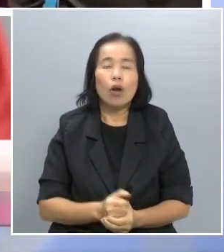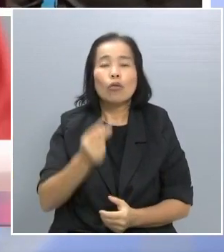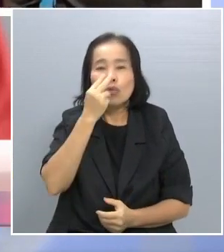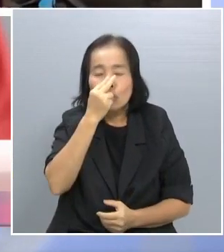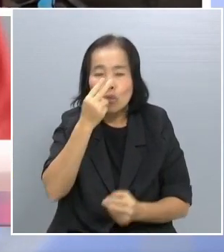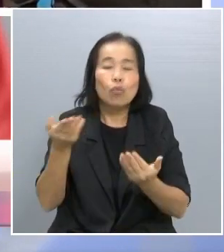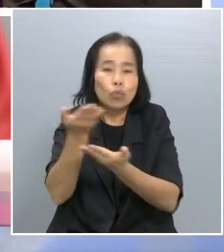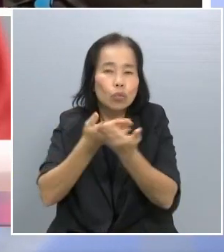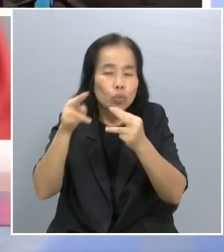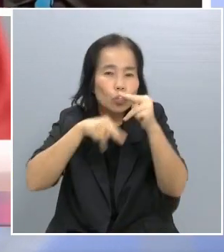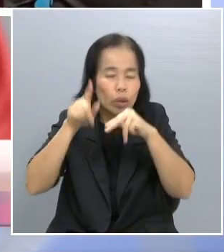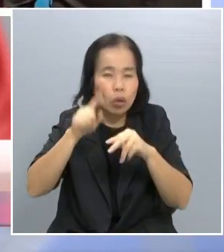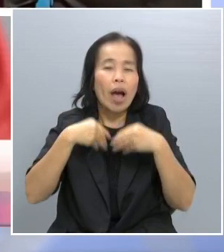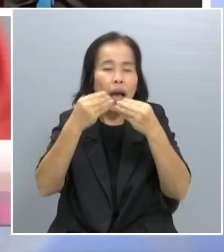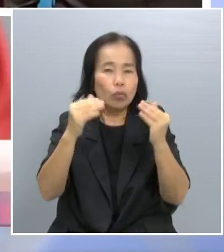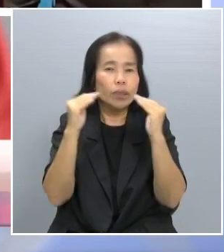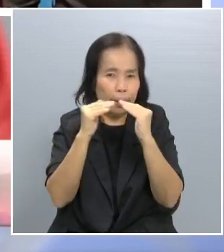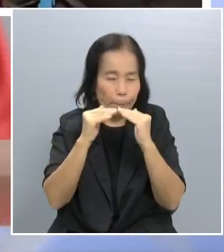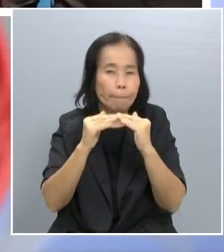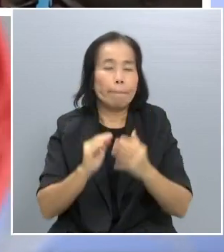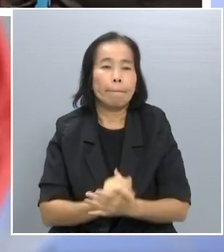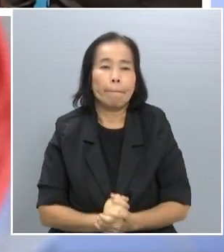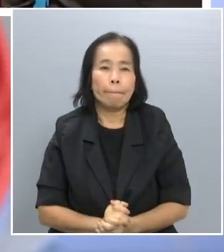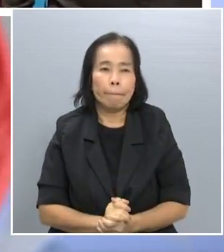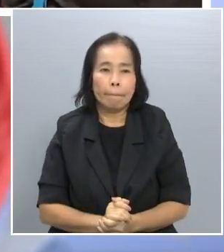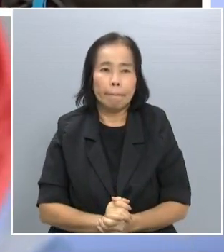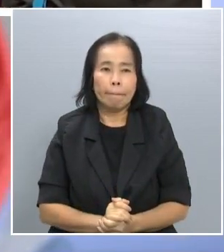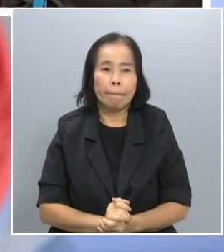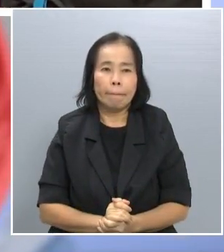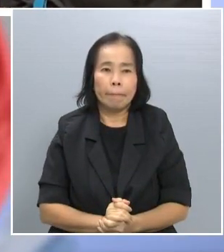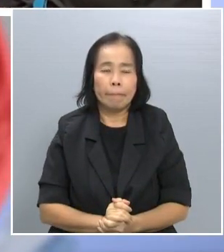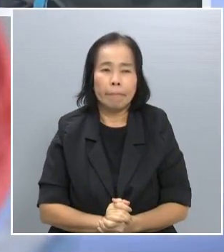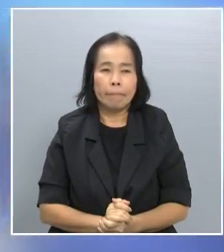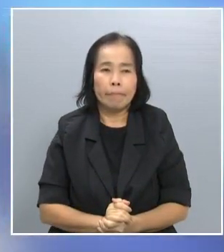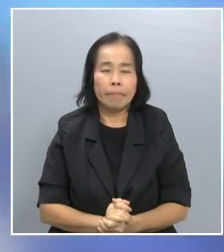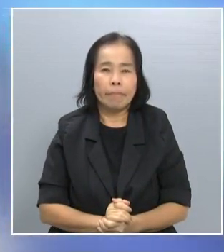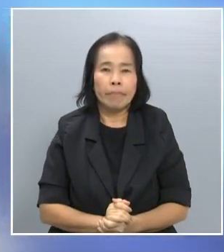เอียดแล้วก็ให้ความเป็นธรรมในที่แน่ก็จะเป็นเรื่องเก่าที่64